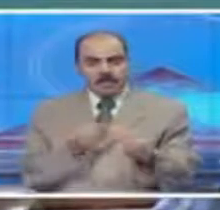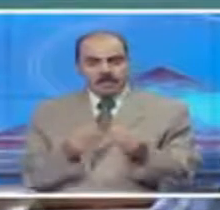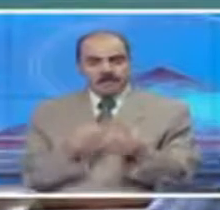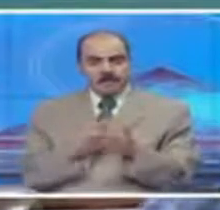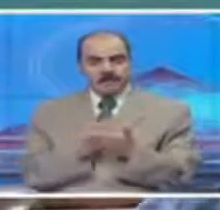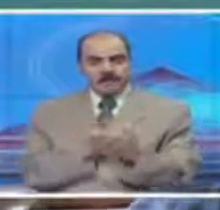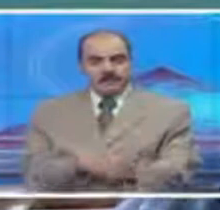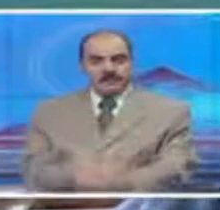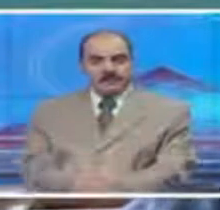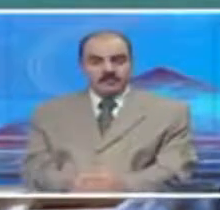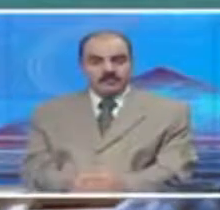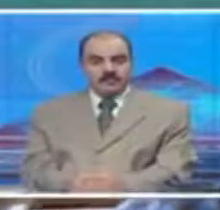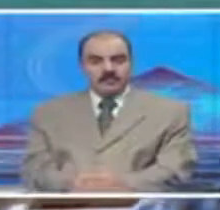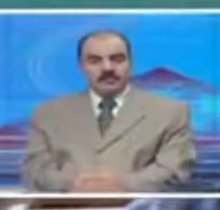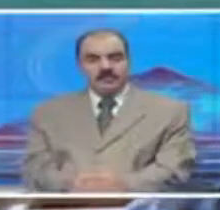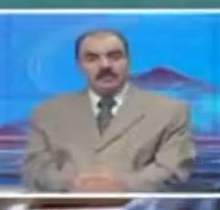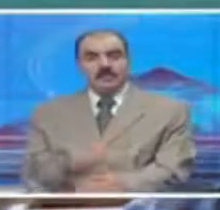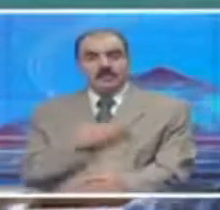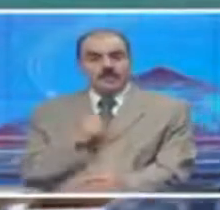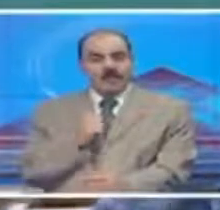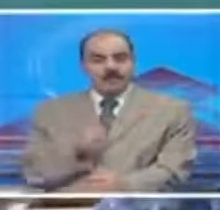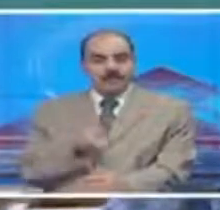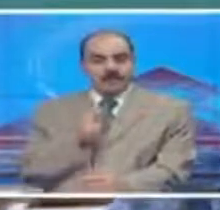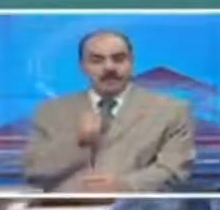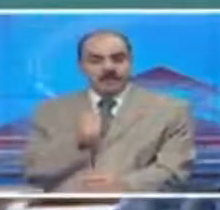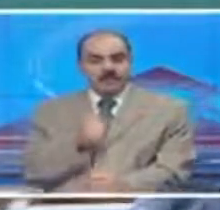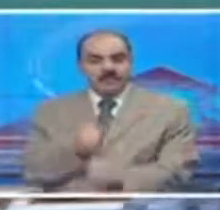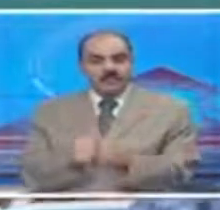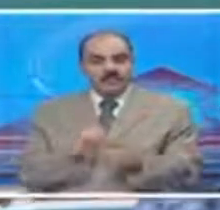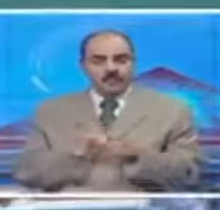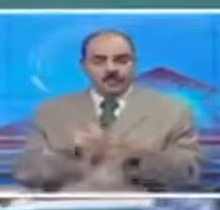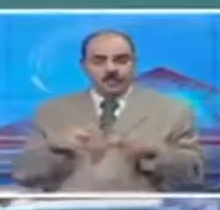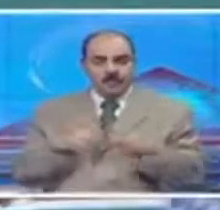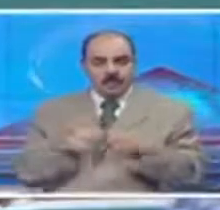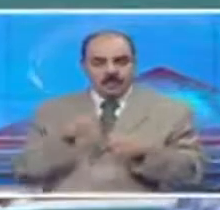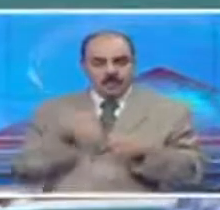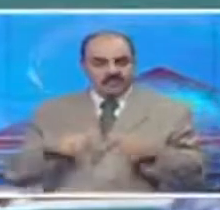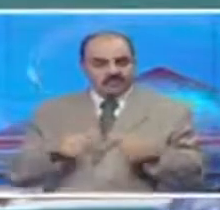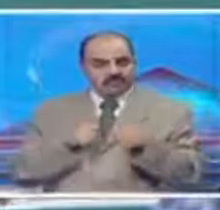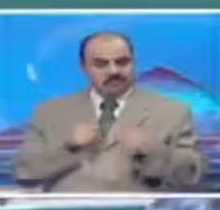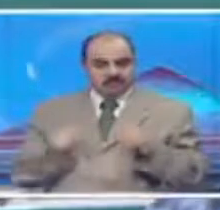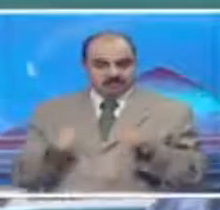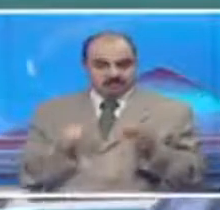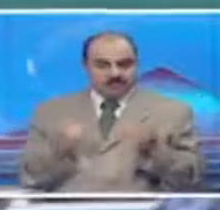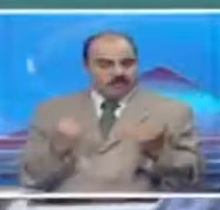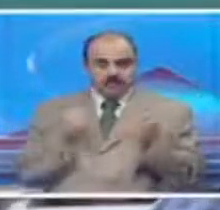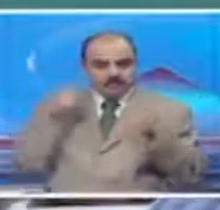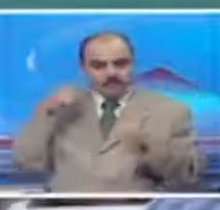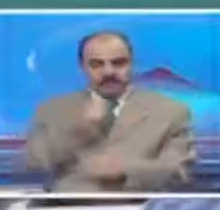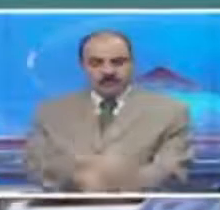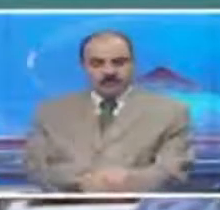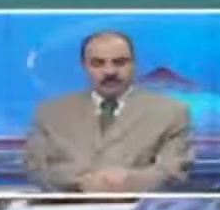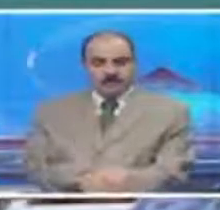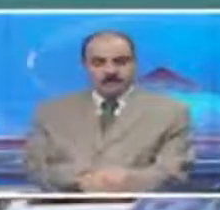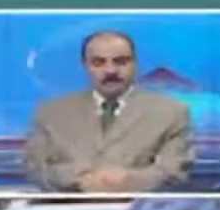كورونا. الدولة الحمد لله قدرت ان هي تقيم معرض في هذه الظروف، واخدت